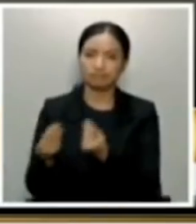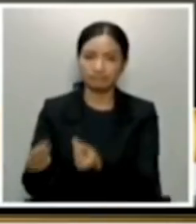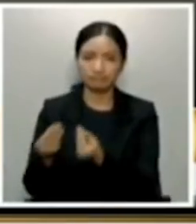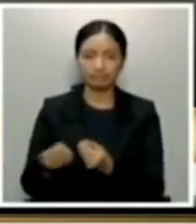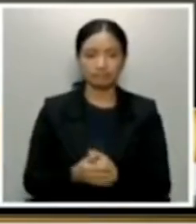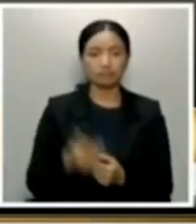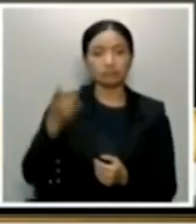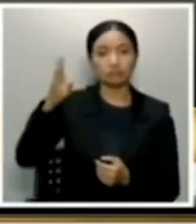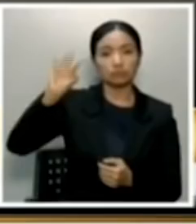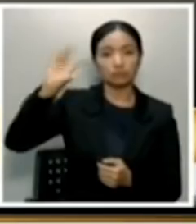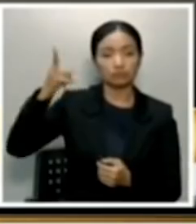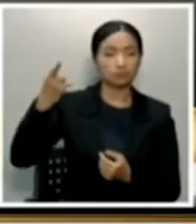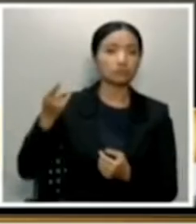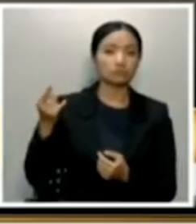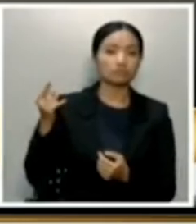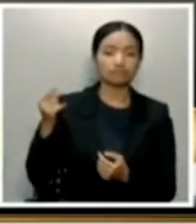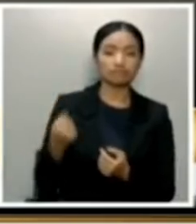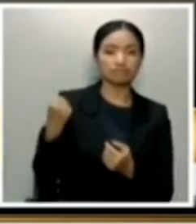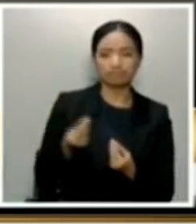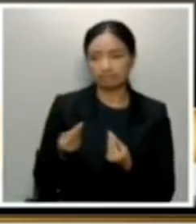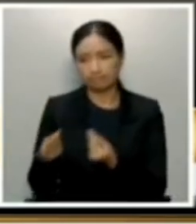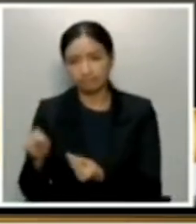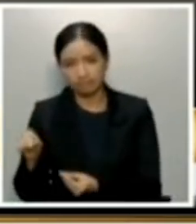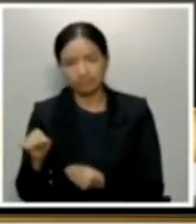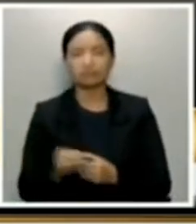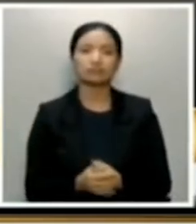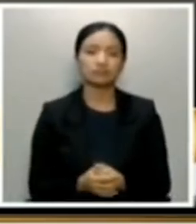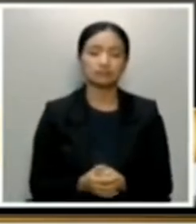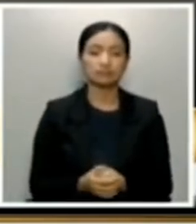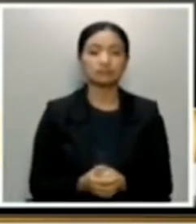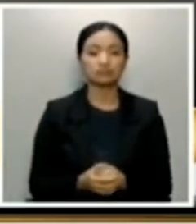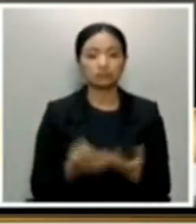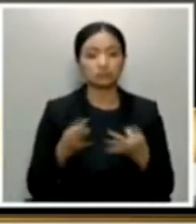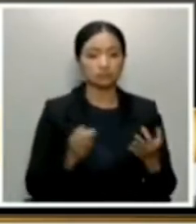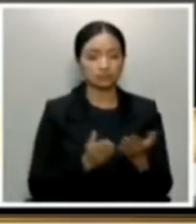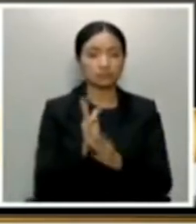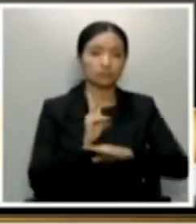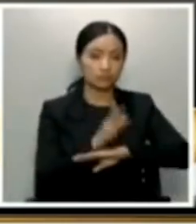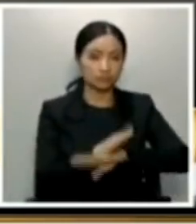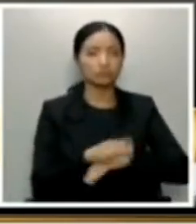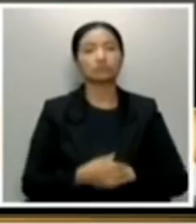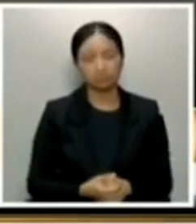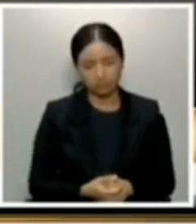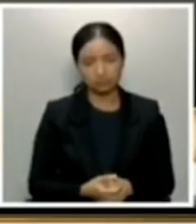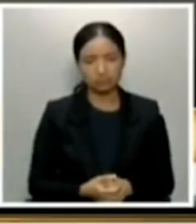คสช.และโดยมรดกของคสช.มาดูเรื่องของเสรีภาพทางอินเทอร์เน็ตสื่อออนไลน์กันบ้างค่ะ